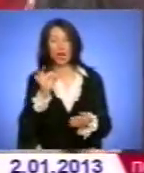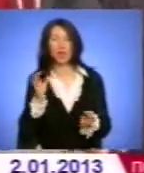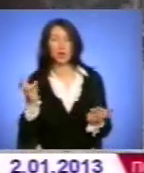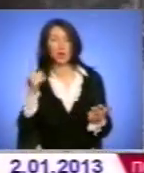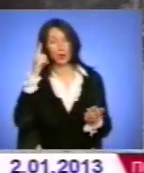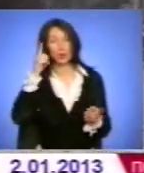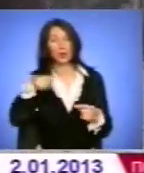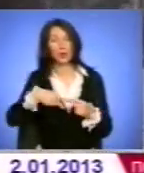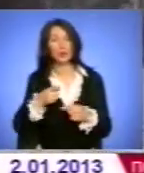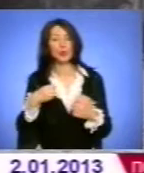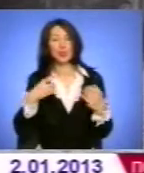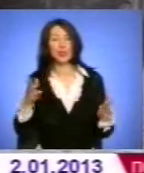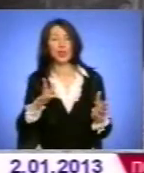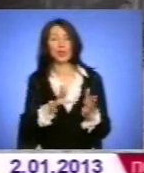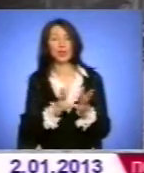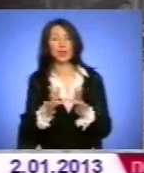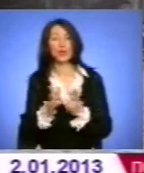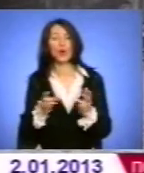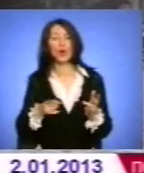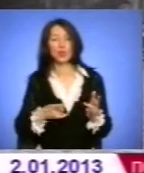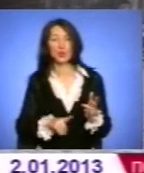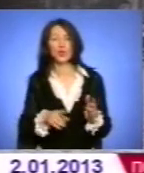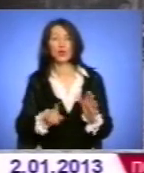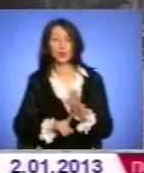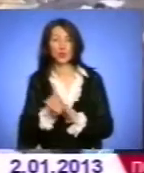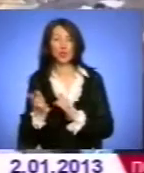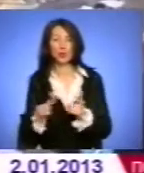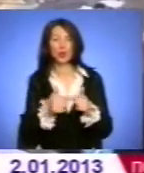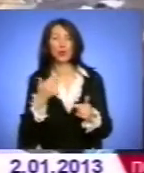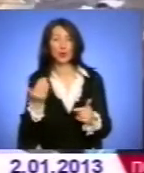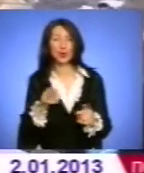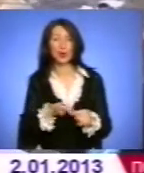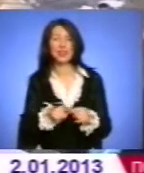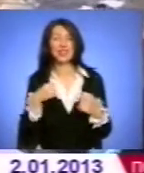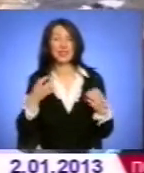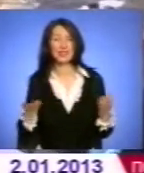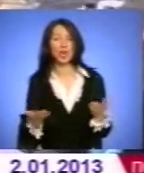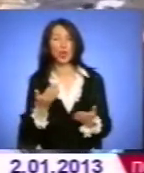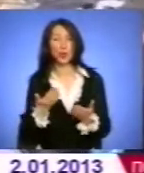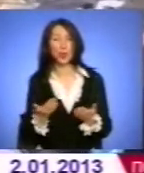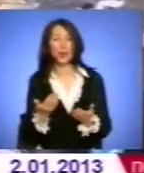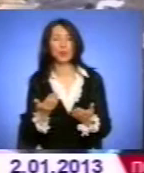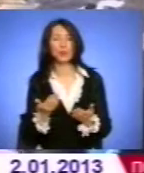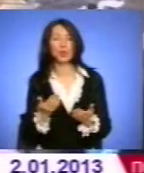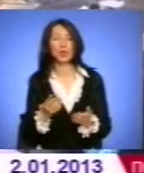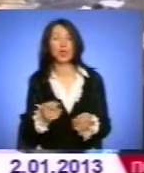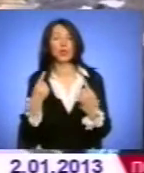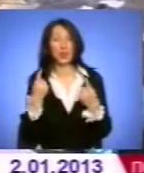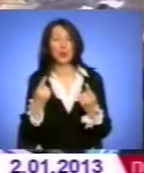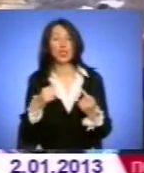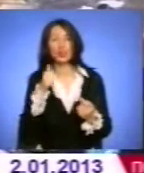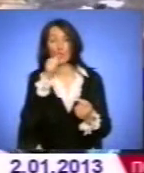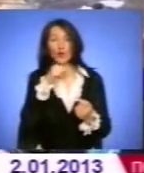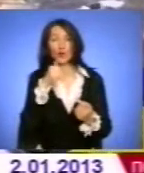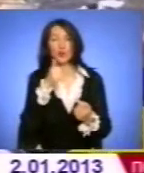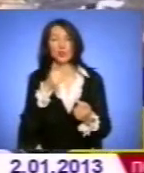наступне свято – Різдво Христове і розпочати підготовку до нього. Це свято, мабуть, чи не найбільше в році,